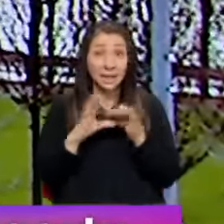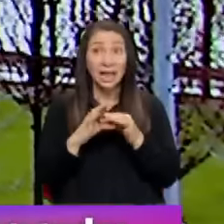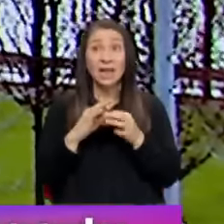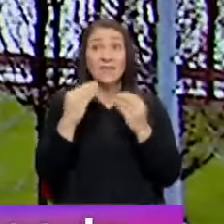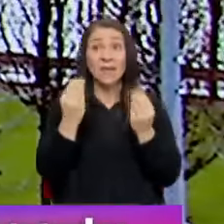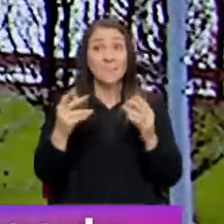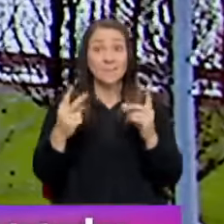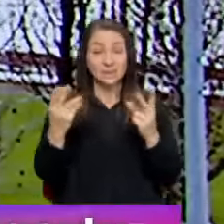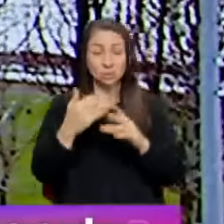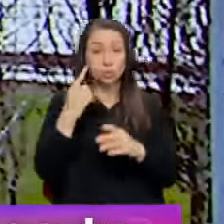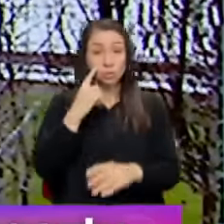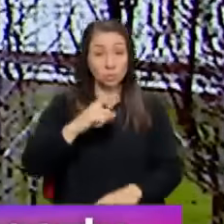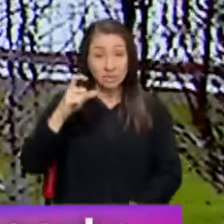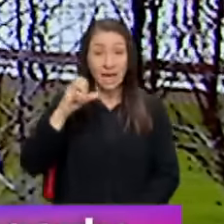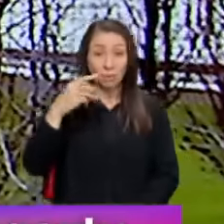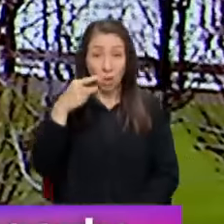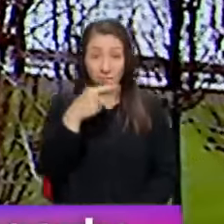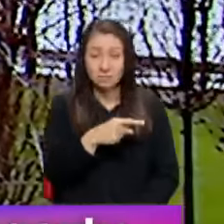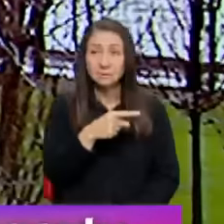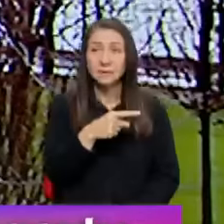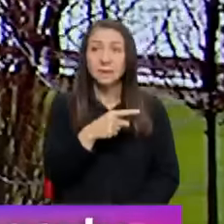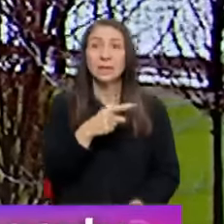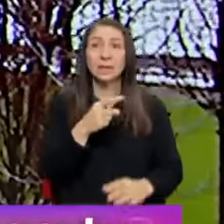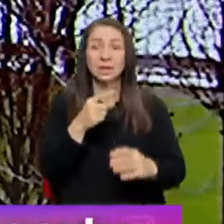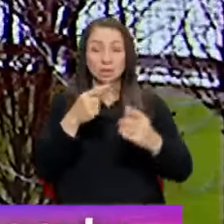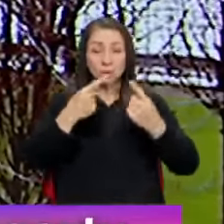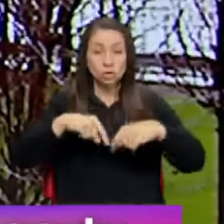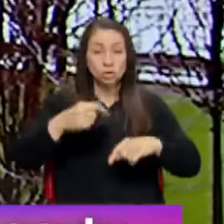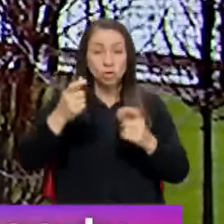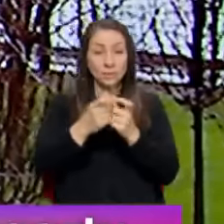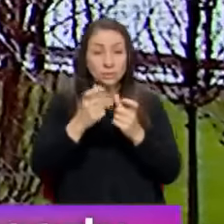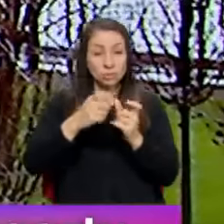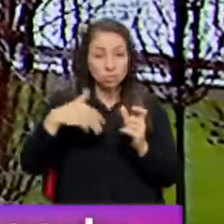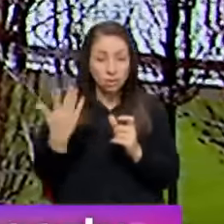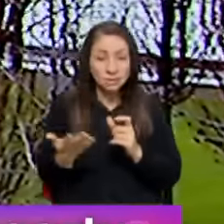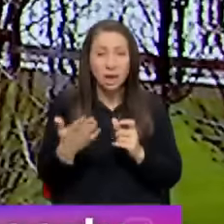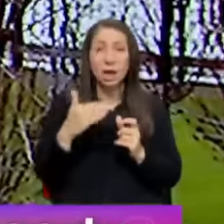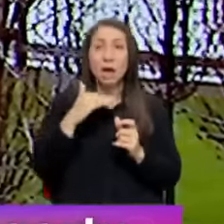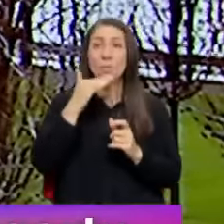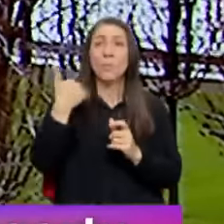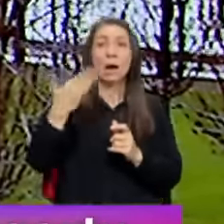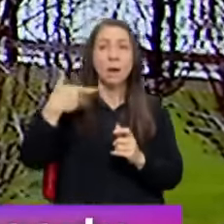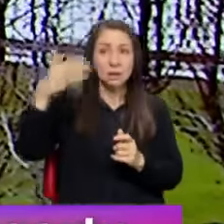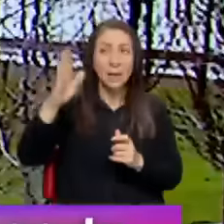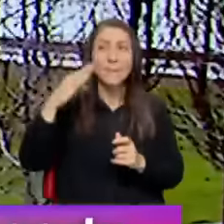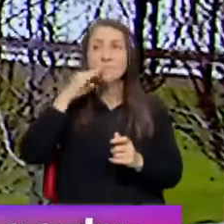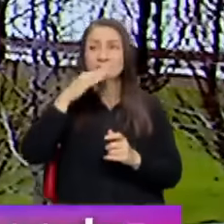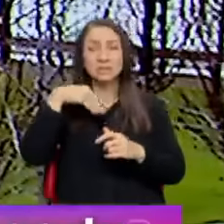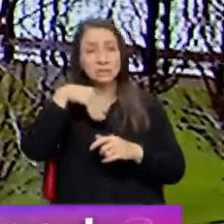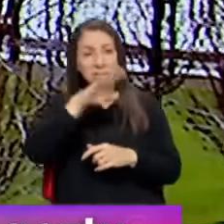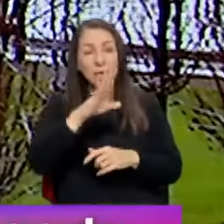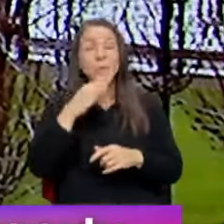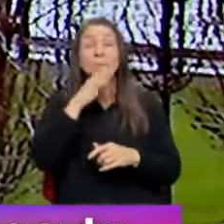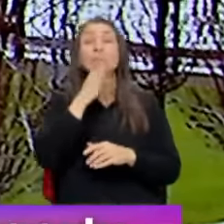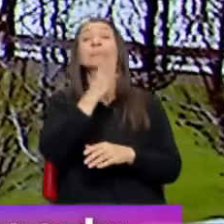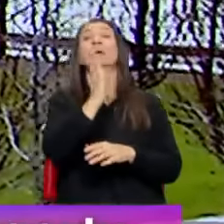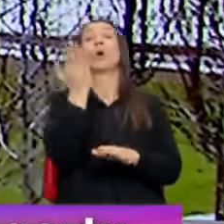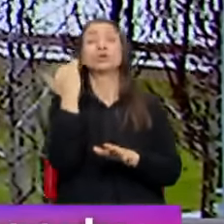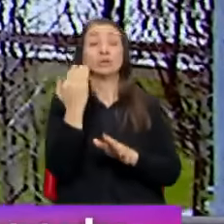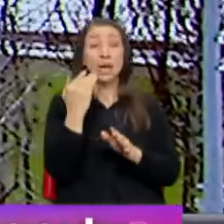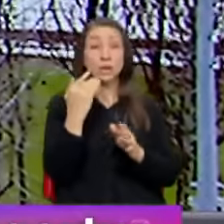verilen mesajlar var. Cumhurbaşkanı Erdoğan kabine toplantısı sonrası işte yurt dışına gitti, Mısır'a gitti, gitmeden önce